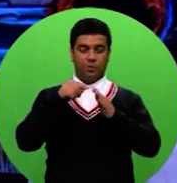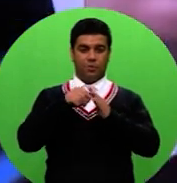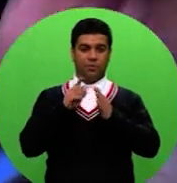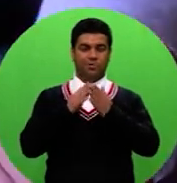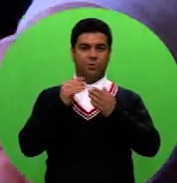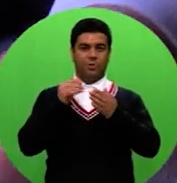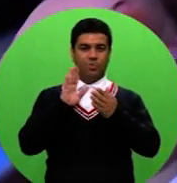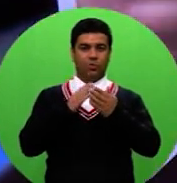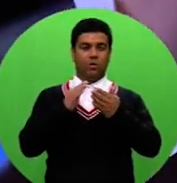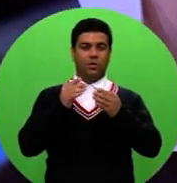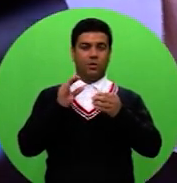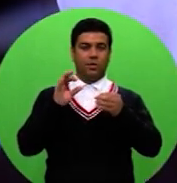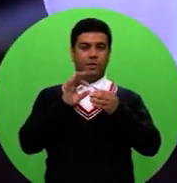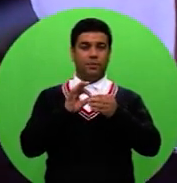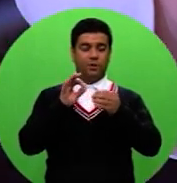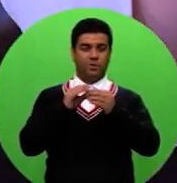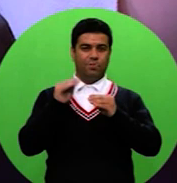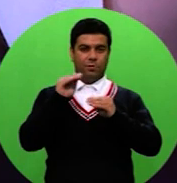Вот сюда вот лепешечки